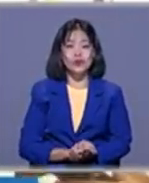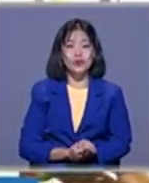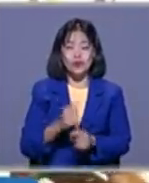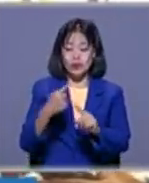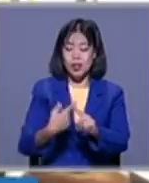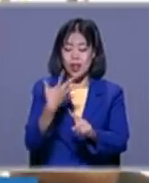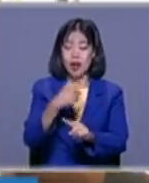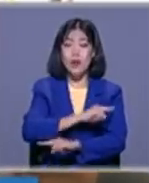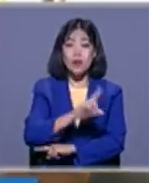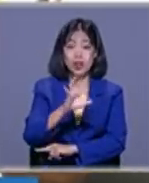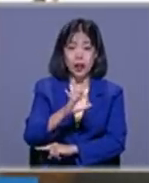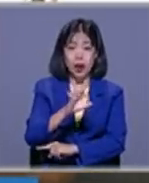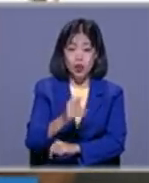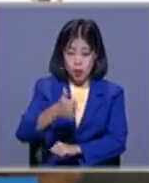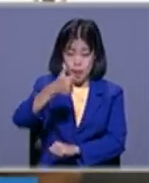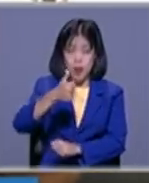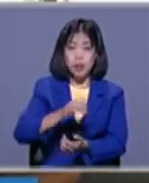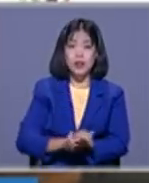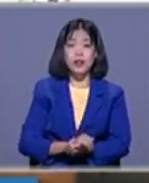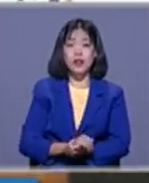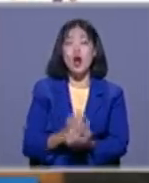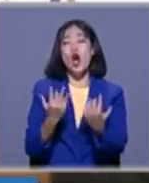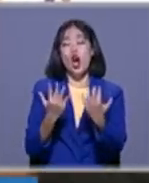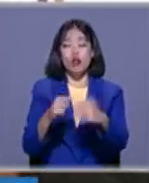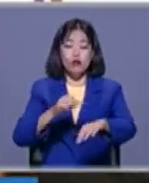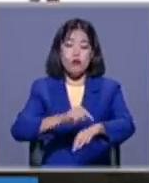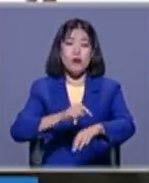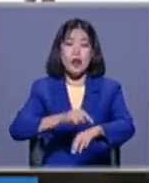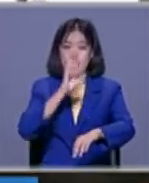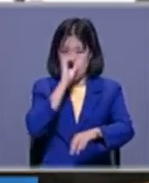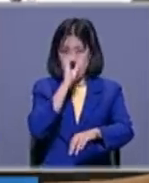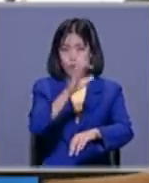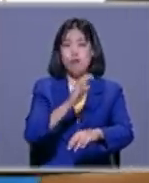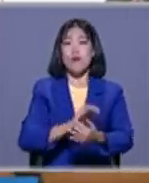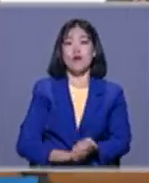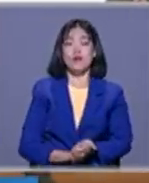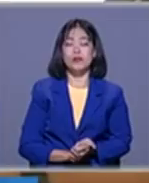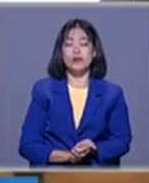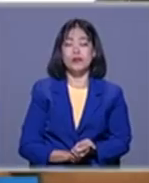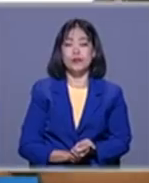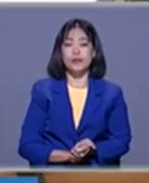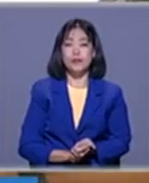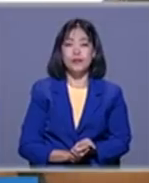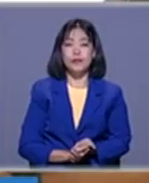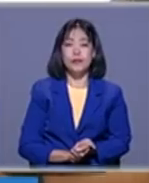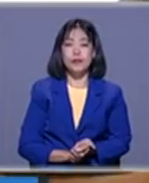มไม่รู้อันนี้ มันจะมีทางออกไหมคะ เอาไว้ถึงเวลาแล้วก็คงค่อยบอกคงค่อยคิดกันต่อ